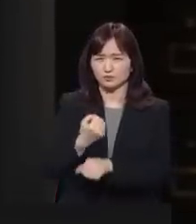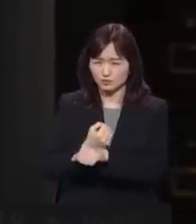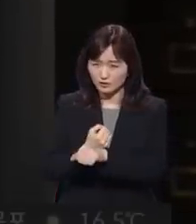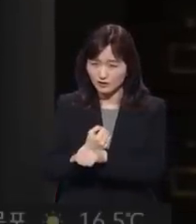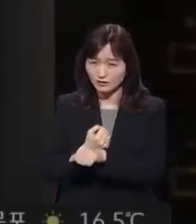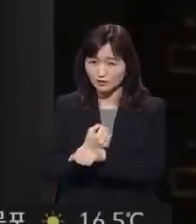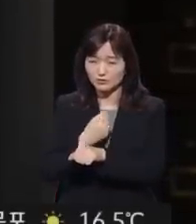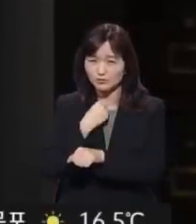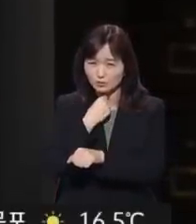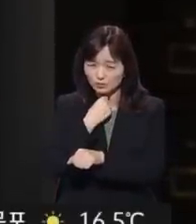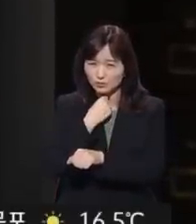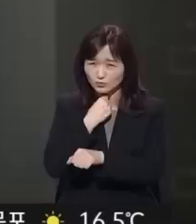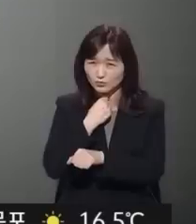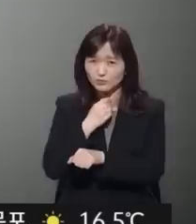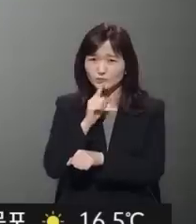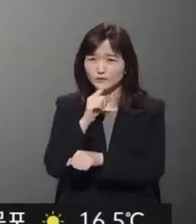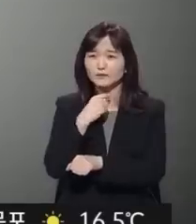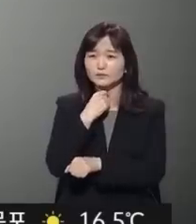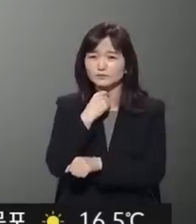잠깐 들어보시죠.